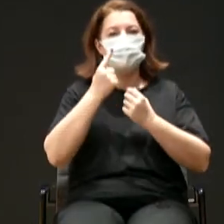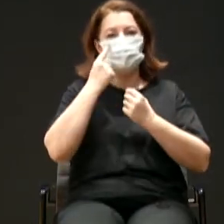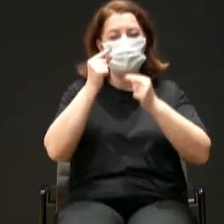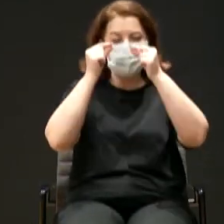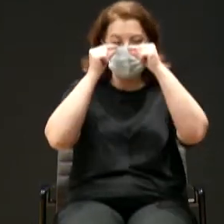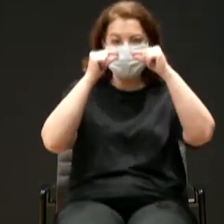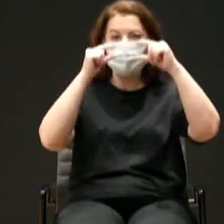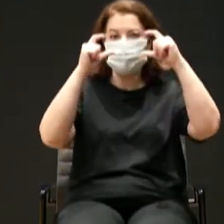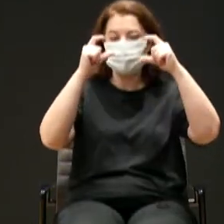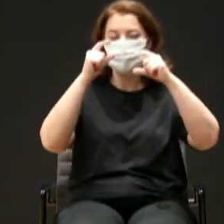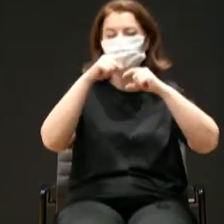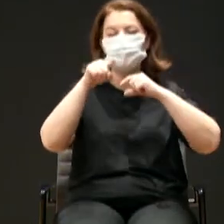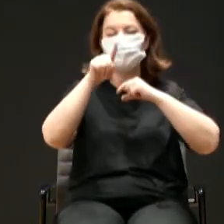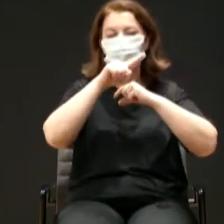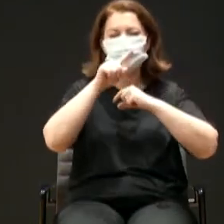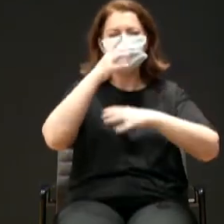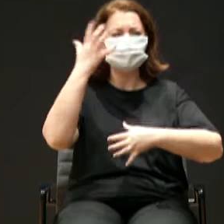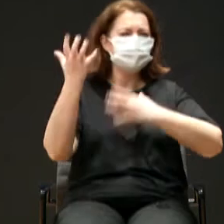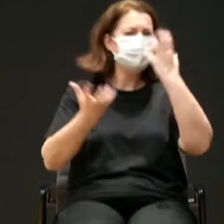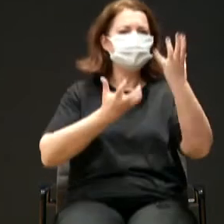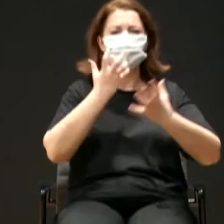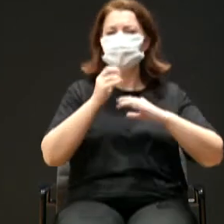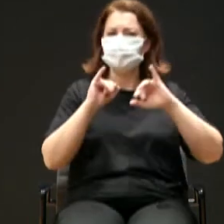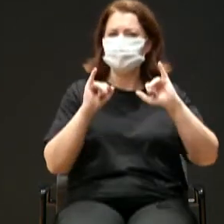Aydınlarımızı cayır cayır yakan